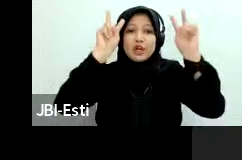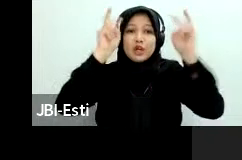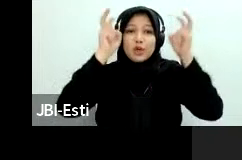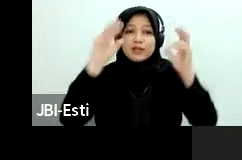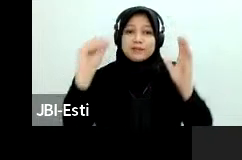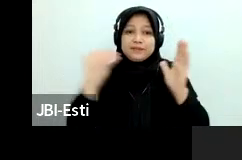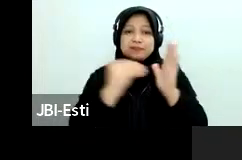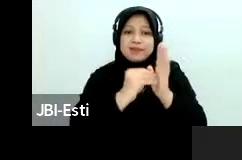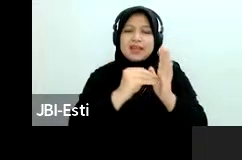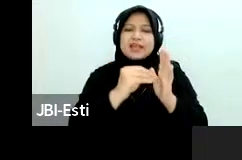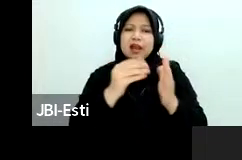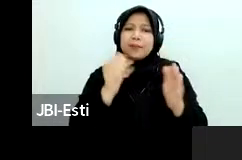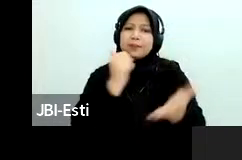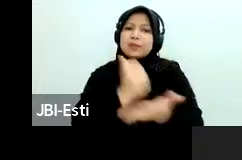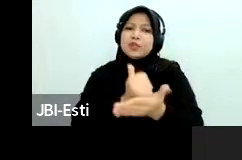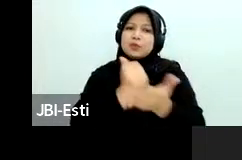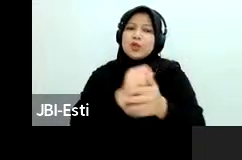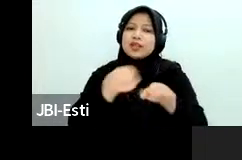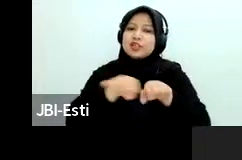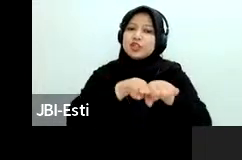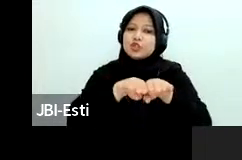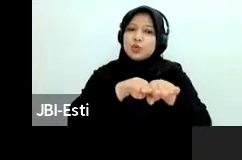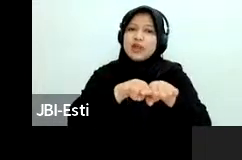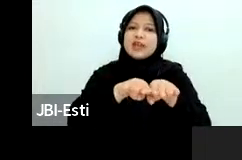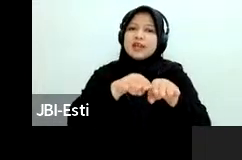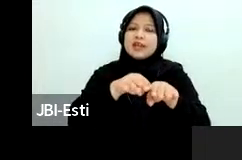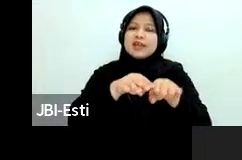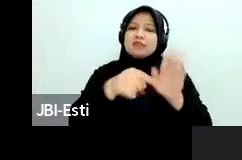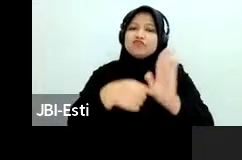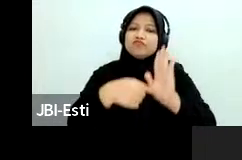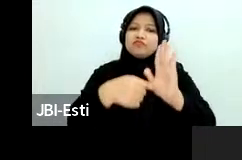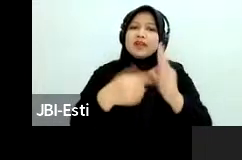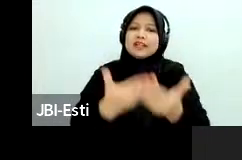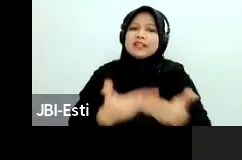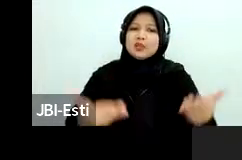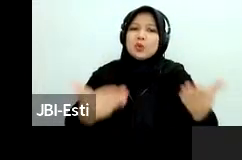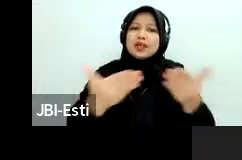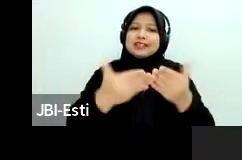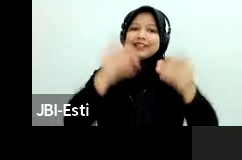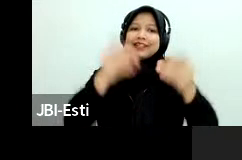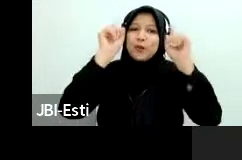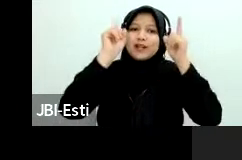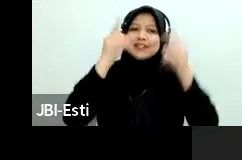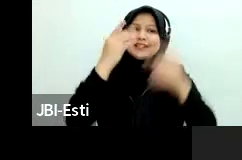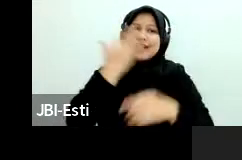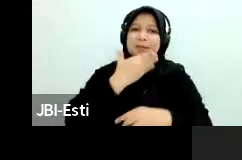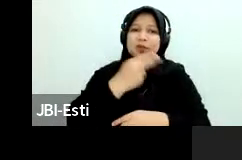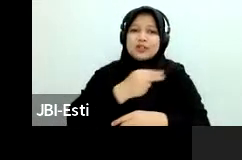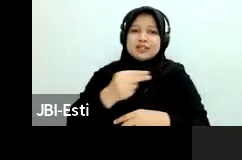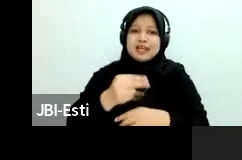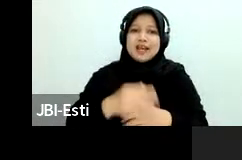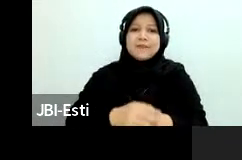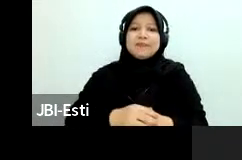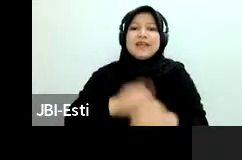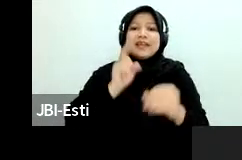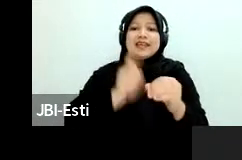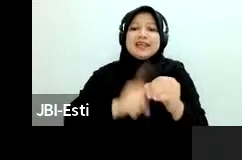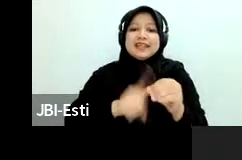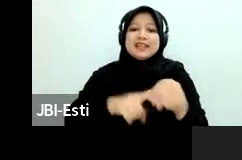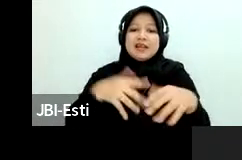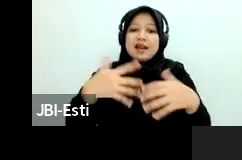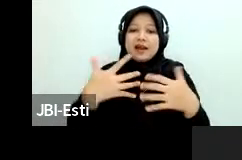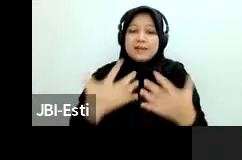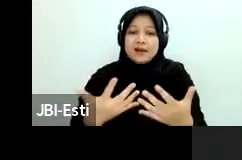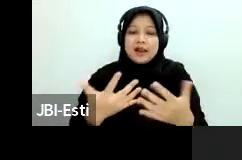konstruksi politis dari bahasa Indonesia tradisi ini intinya adalah bahasa Indonesia product of language